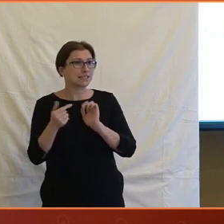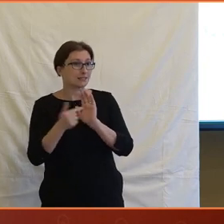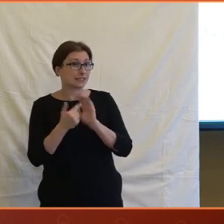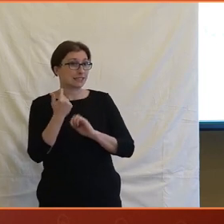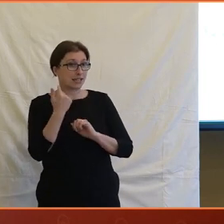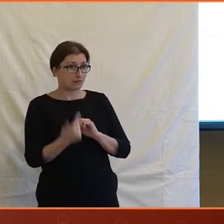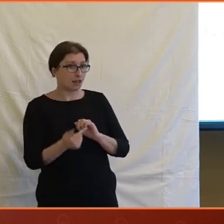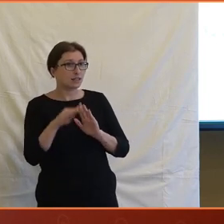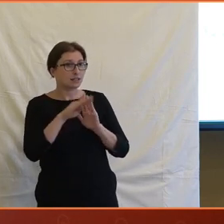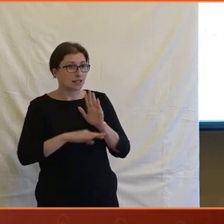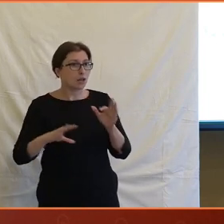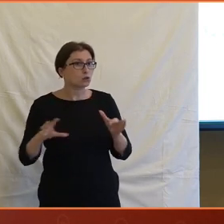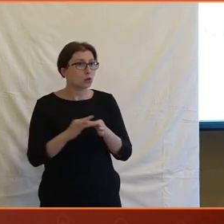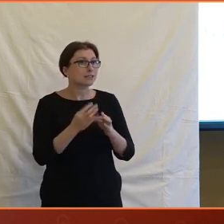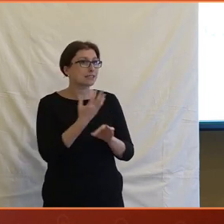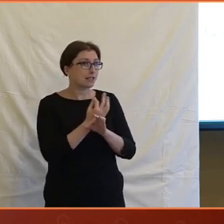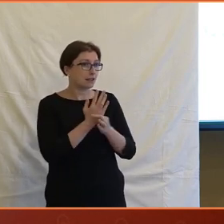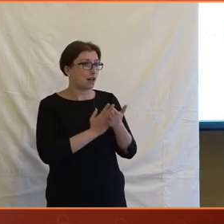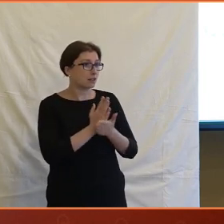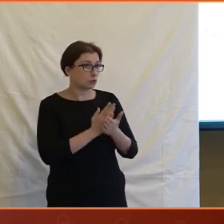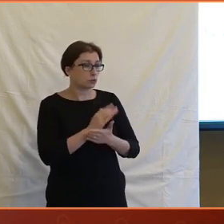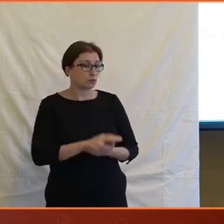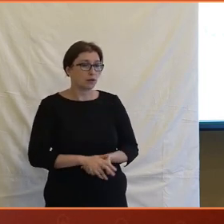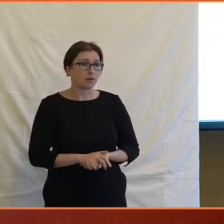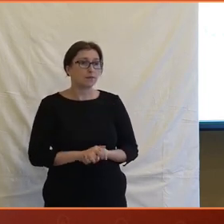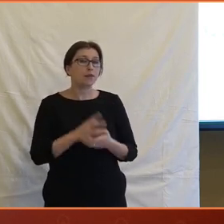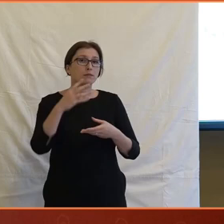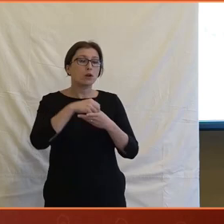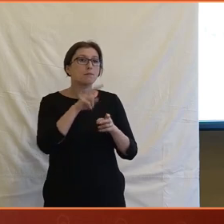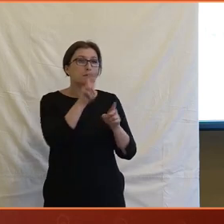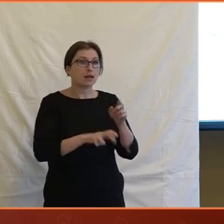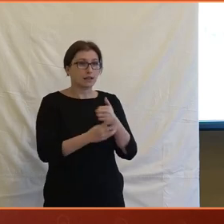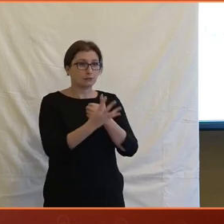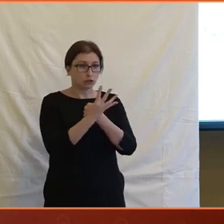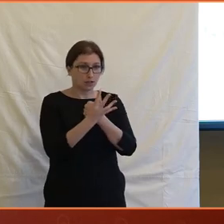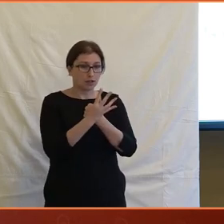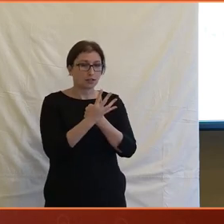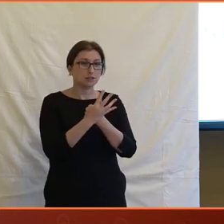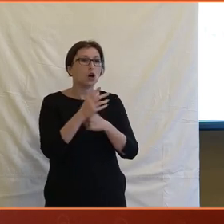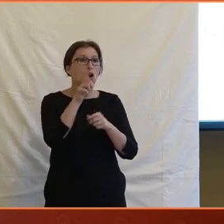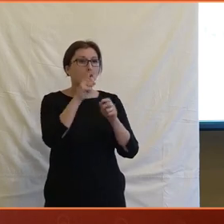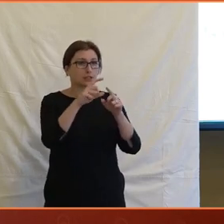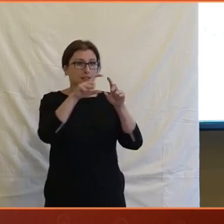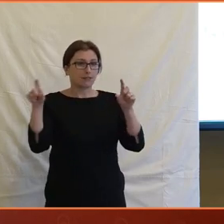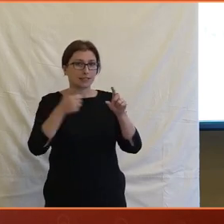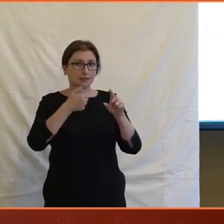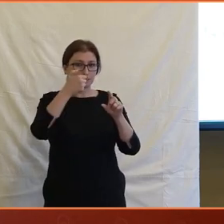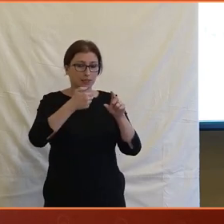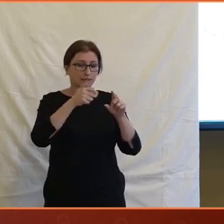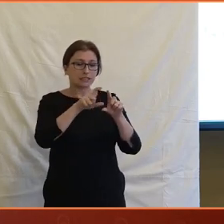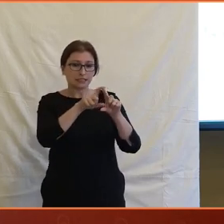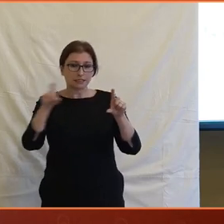12/2020, zákon o právu na digitální služby, kde v paragrafu 14, odstavec 1,